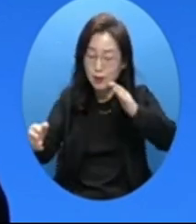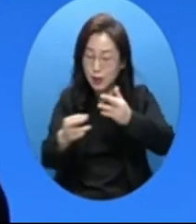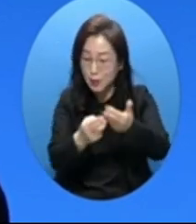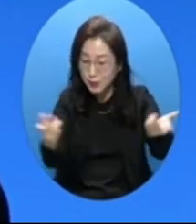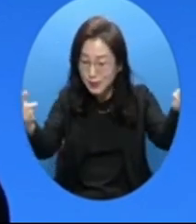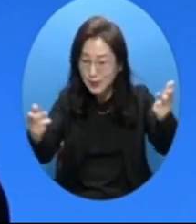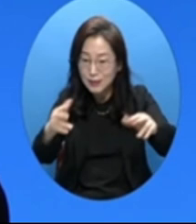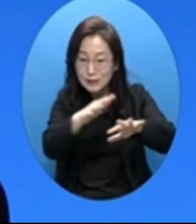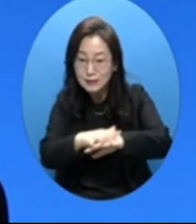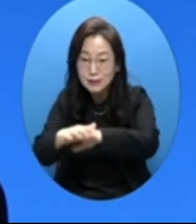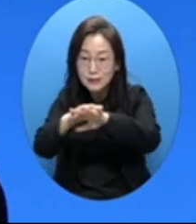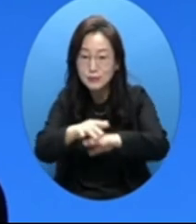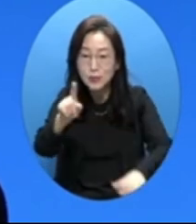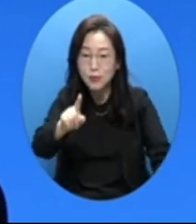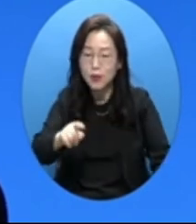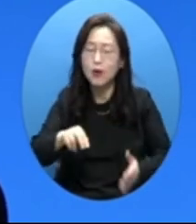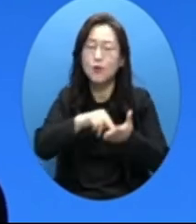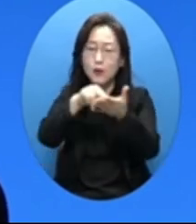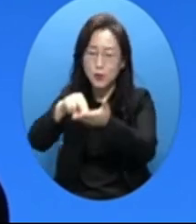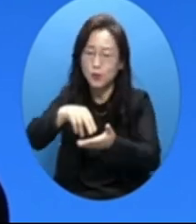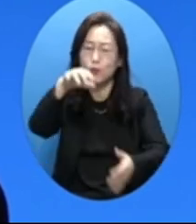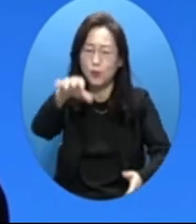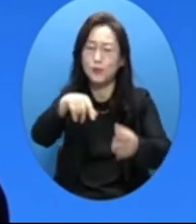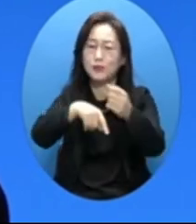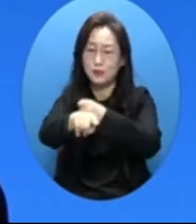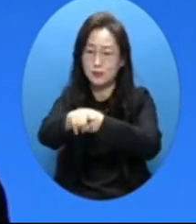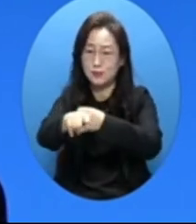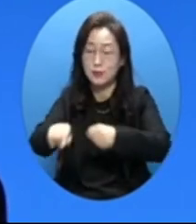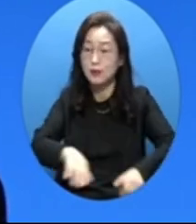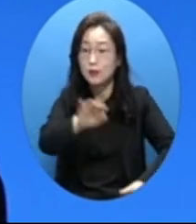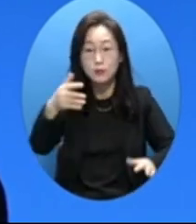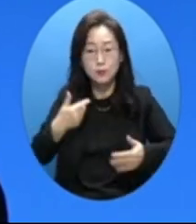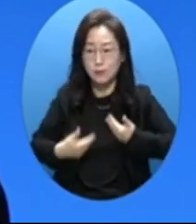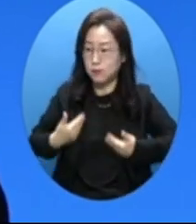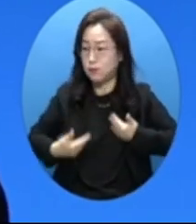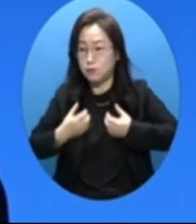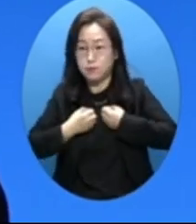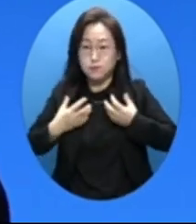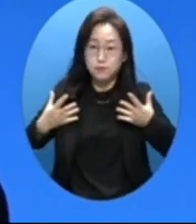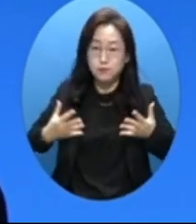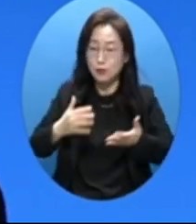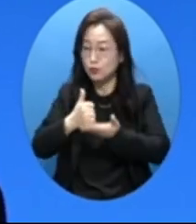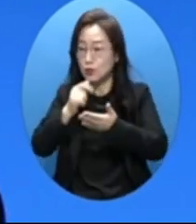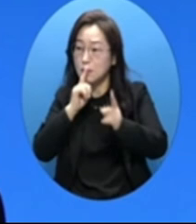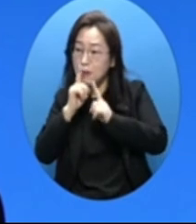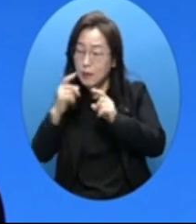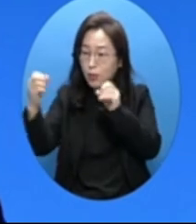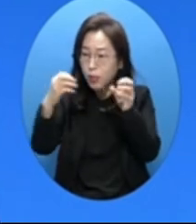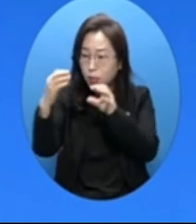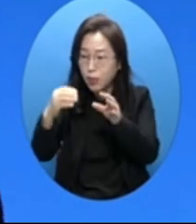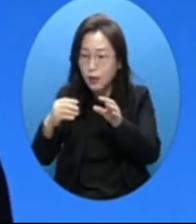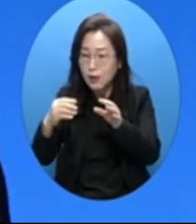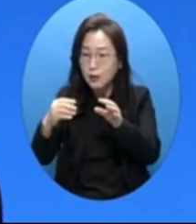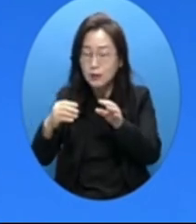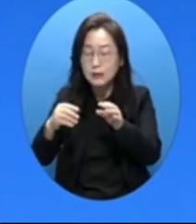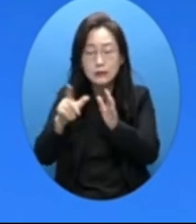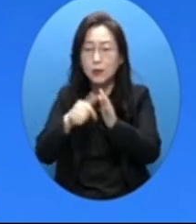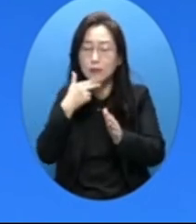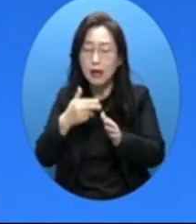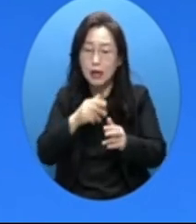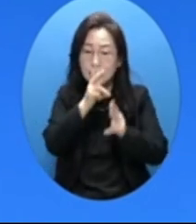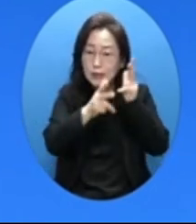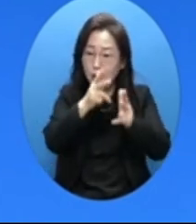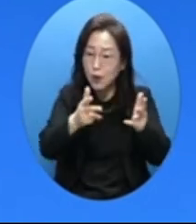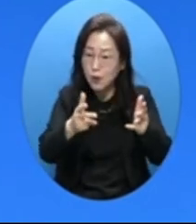없는 외로운 자리 고독한 자리를 말합니다 우리가 너무 바쁩니다 너무 바빠서 주님의 음성을들을 시간이 없습니다 사판으로 바쁘고